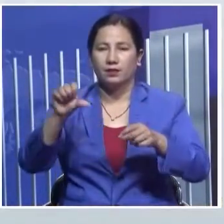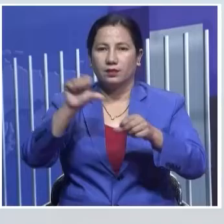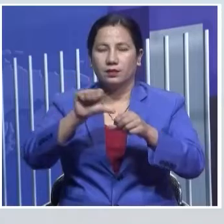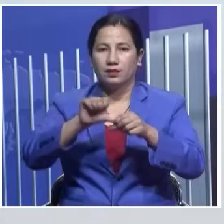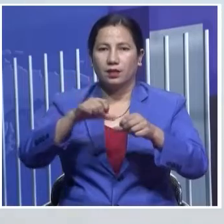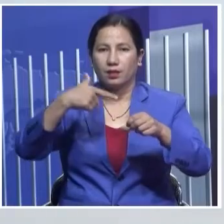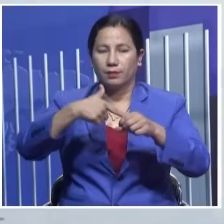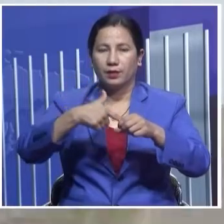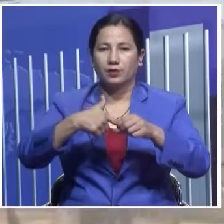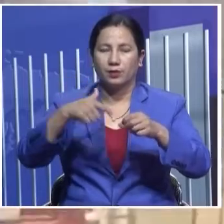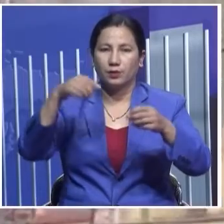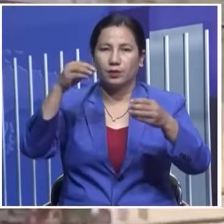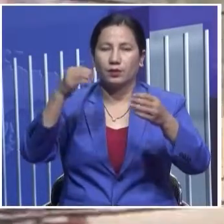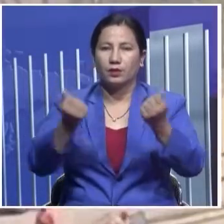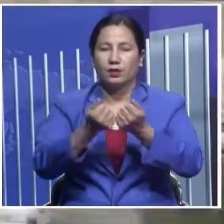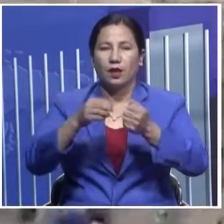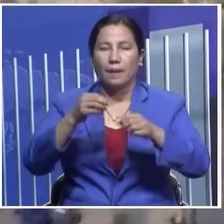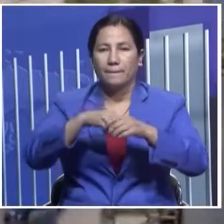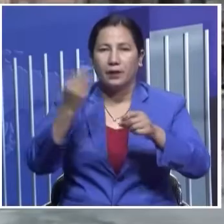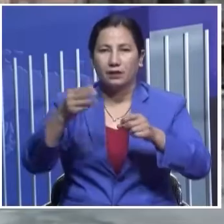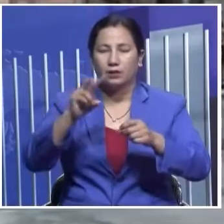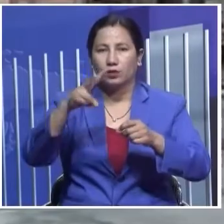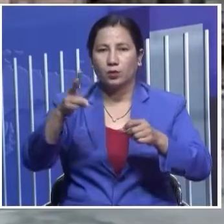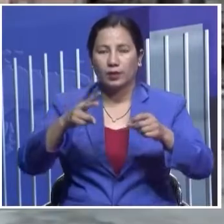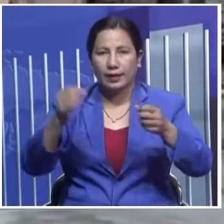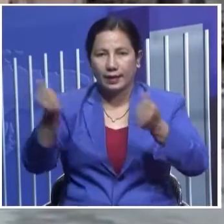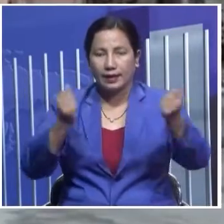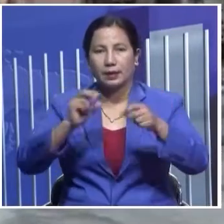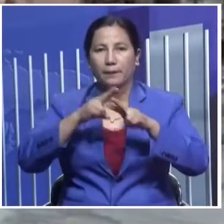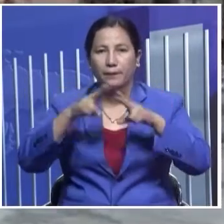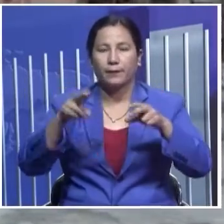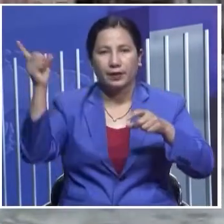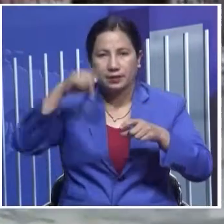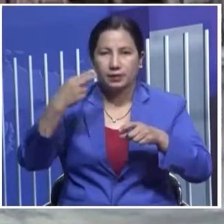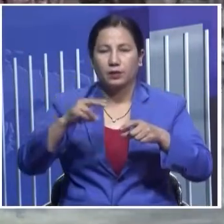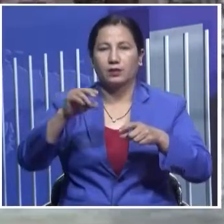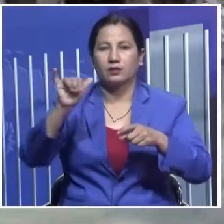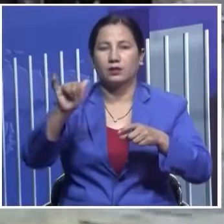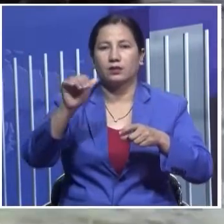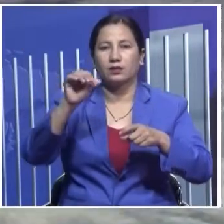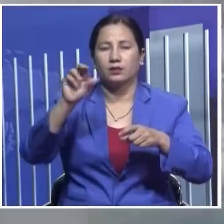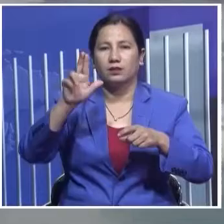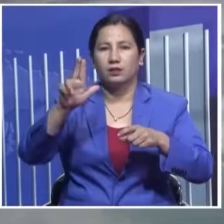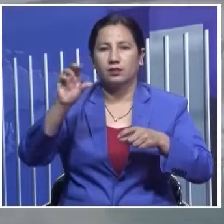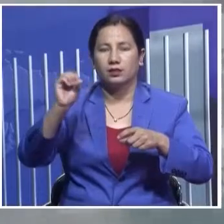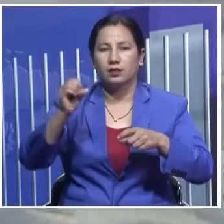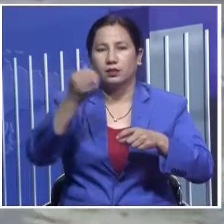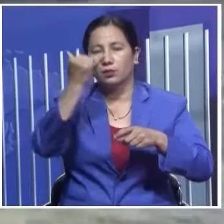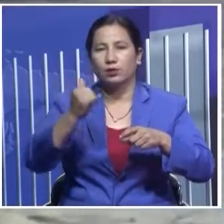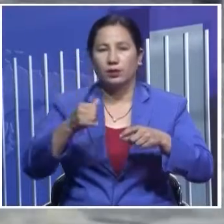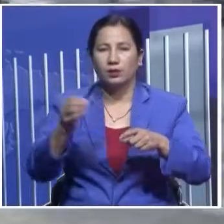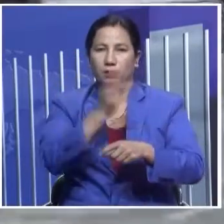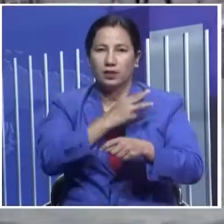लोड गरेर बाहिर निस्किने 2 ट्याङ्करमा भने पूर्ण क्षति भएको छ। डिपोभित्रै आग लागि भए पनि मानवीय क्षति